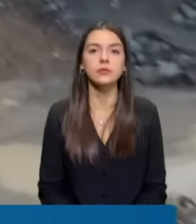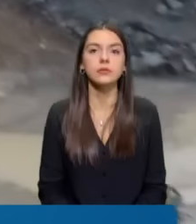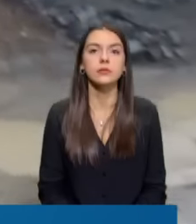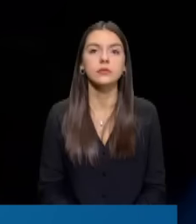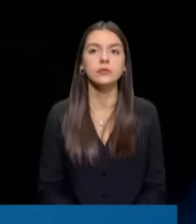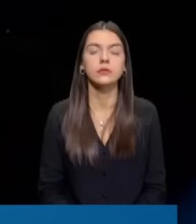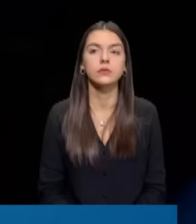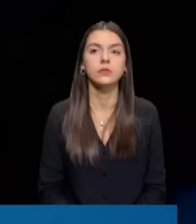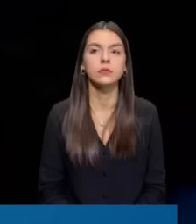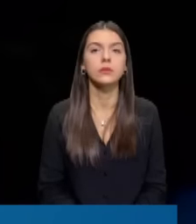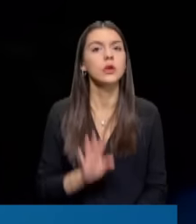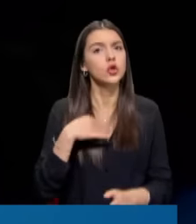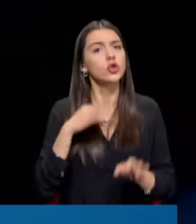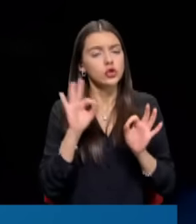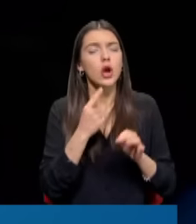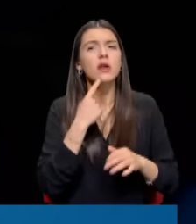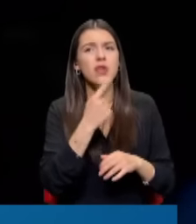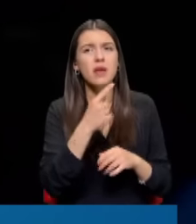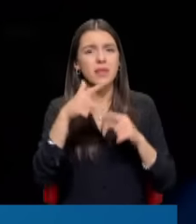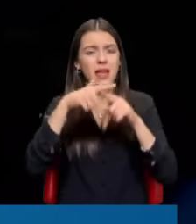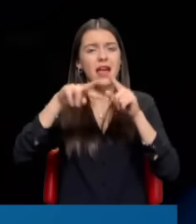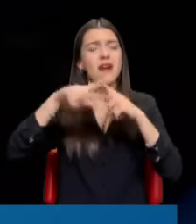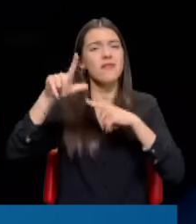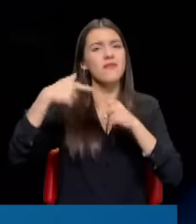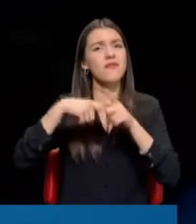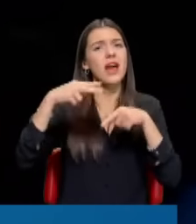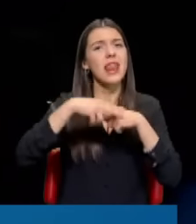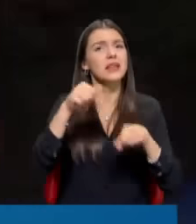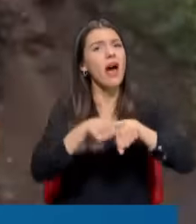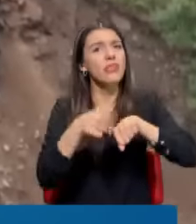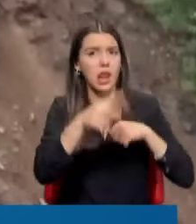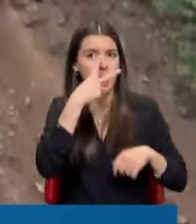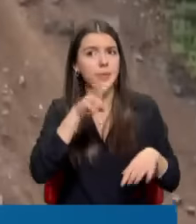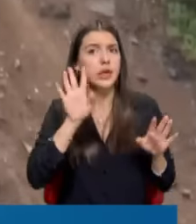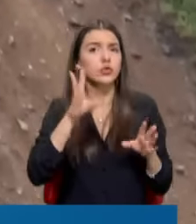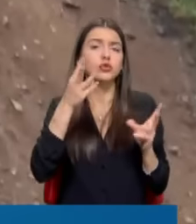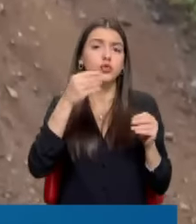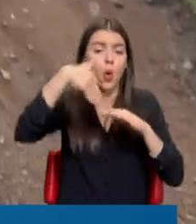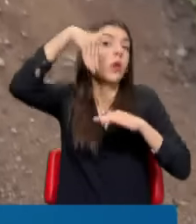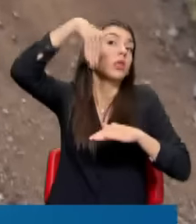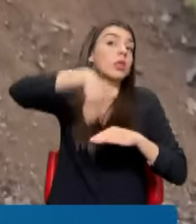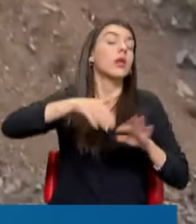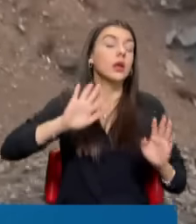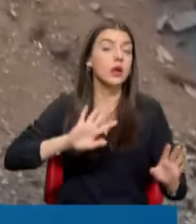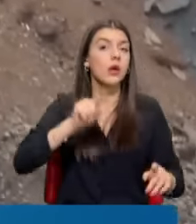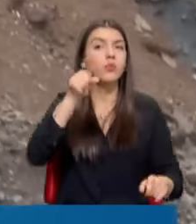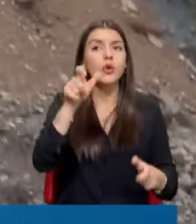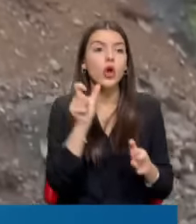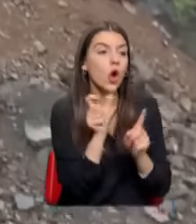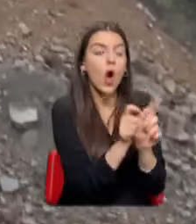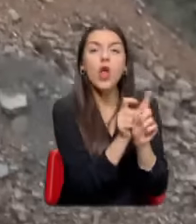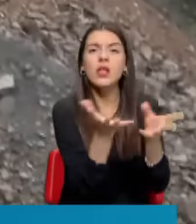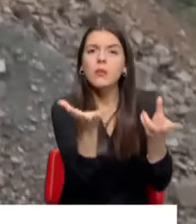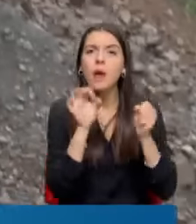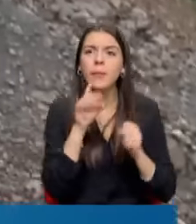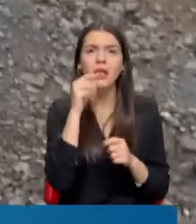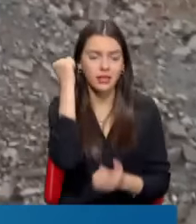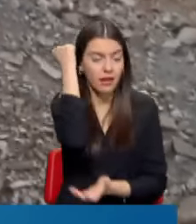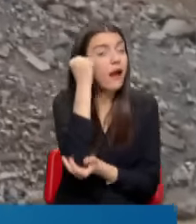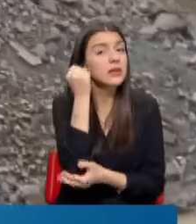Uçurum yani, şöyle söyleyeyim yani falez gibi düşün, Antalya'daki falezler gibi çok dik, bizim çocukluğumuz burada geçti. Bir herhangi bir önlem almadan, bir kazık falan